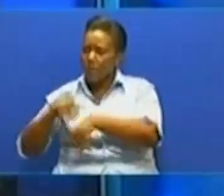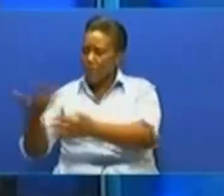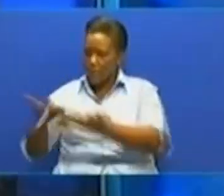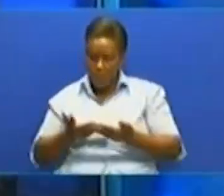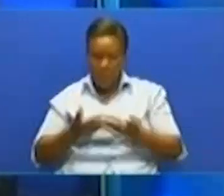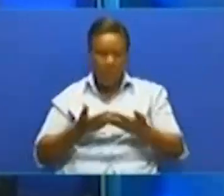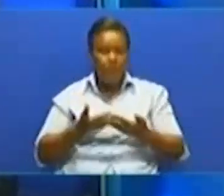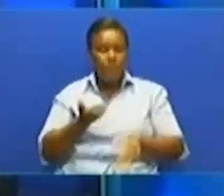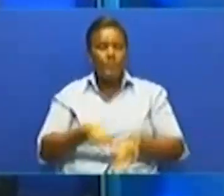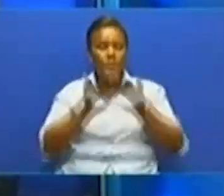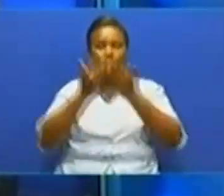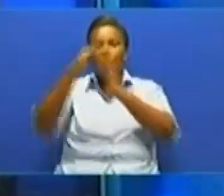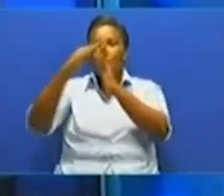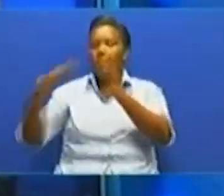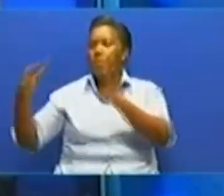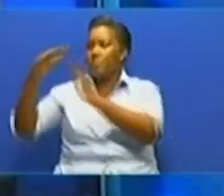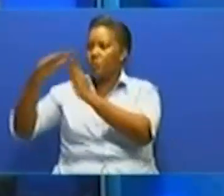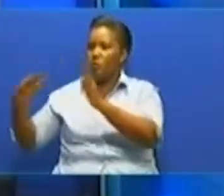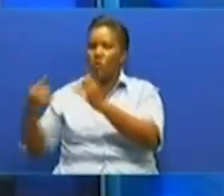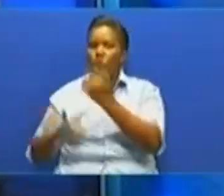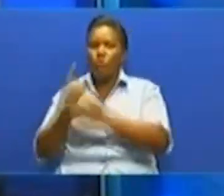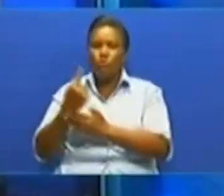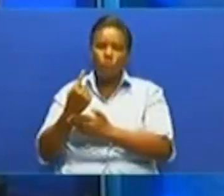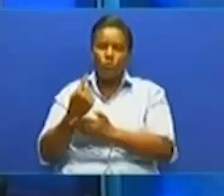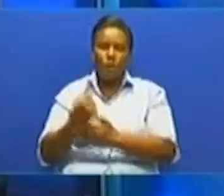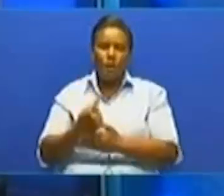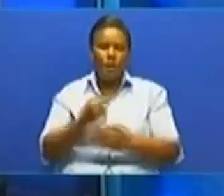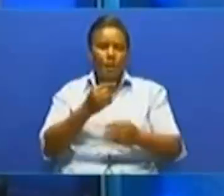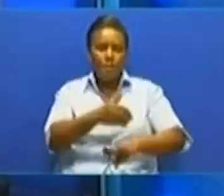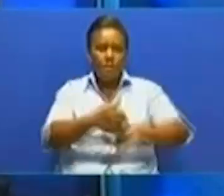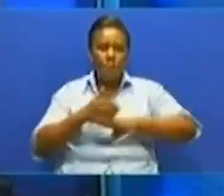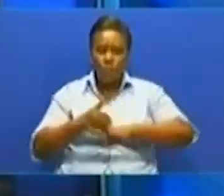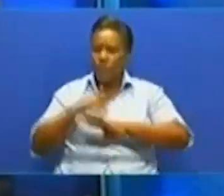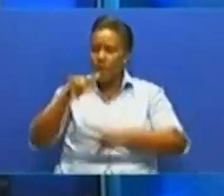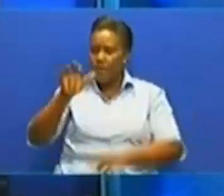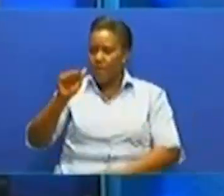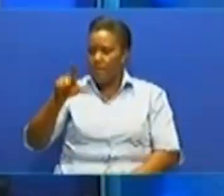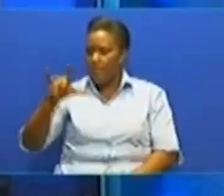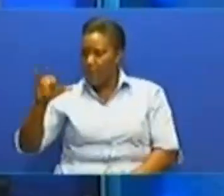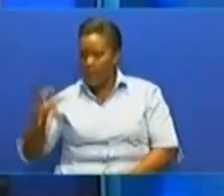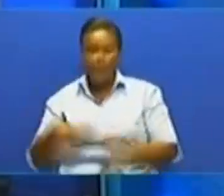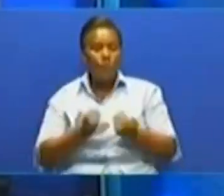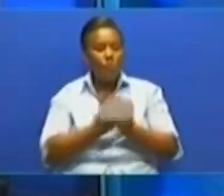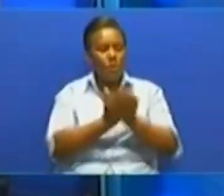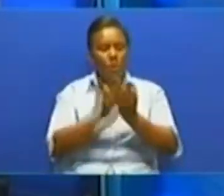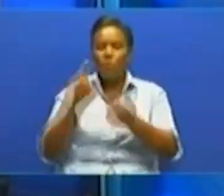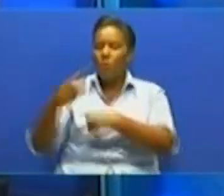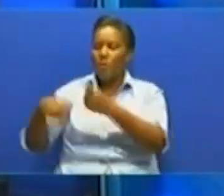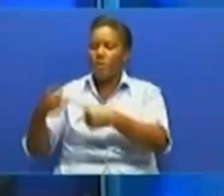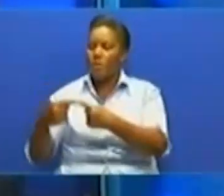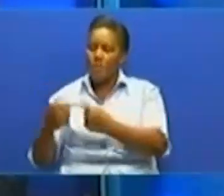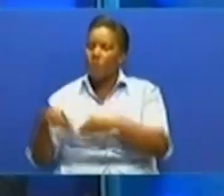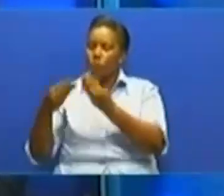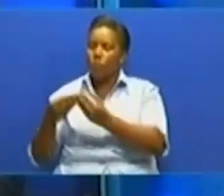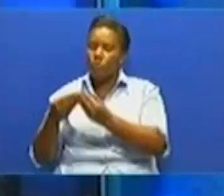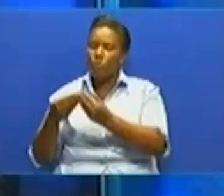tani 5 kutoka kampuni ya Yaling Global Limited, ambapo wametaka wadau elimu waendelee kutoa misaada ili